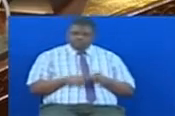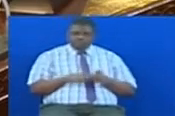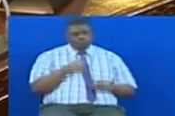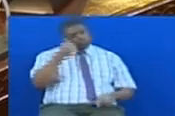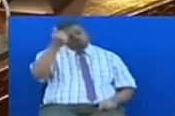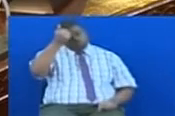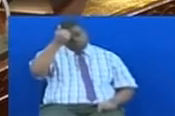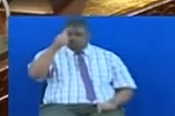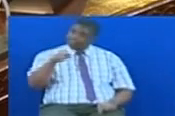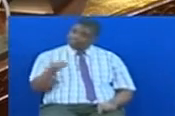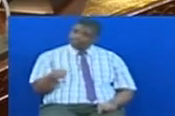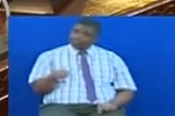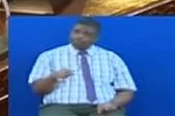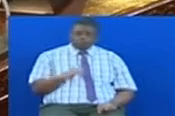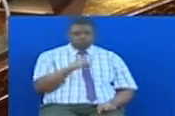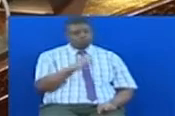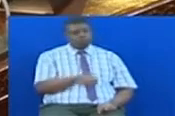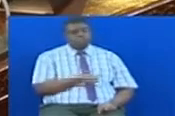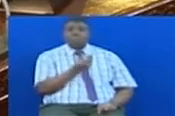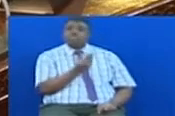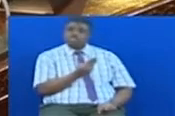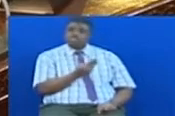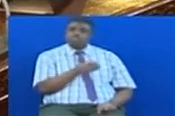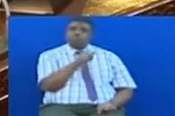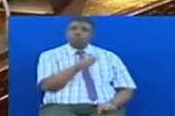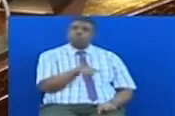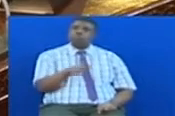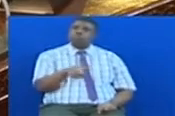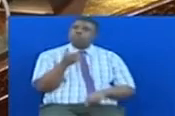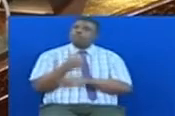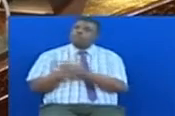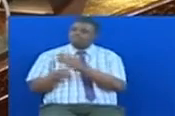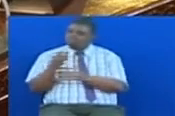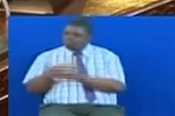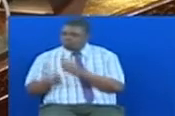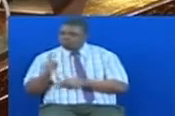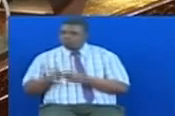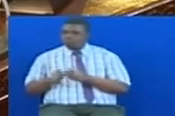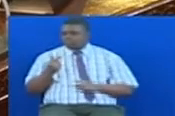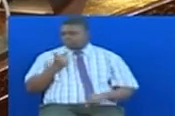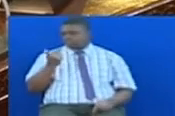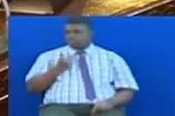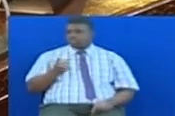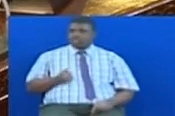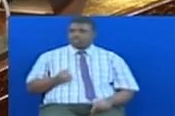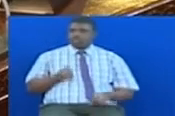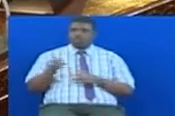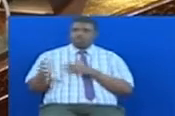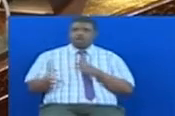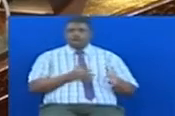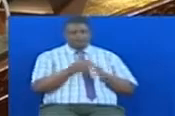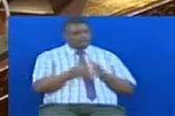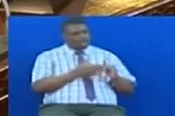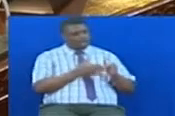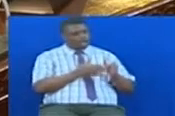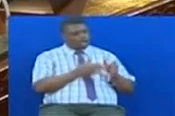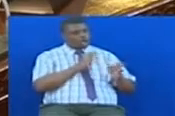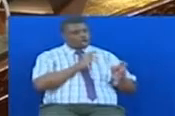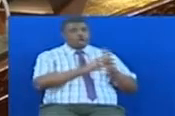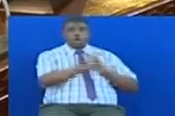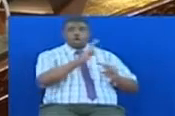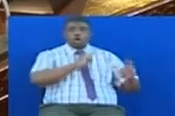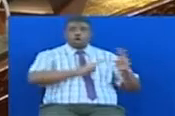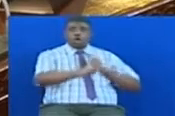kwamba mwezi Februari watu wenye ulemavu ndani ya nchi yetu ya Tanzania waliweza kuandaa kongamano kubwa sana. Mimi